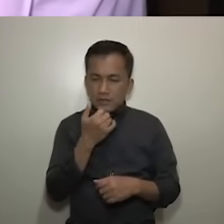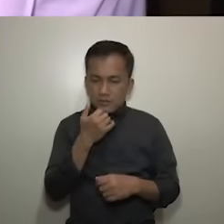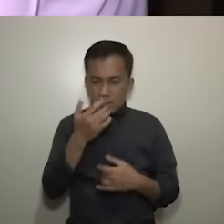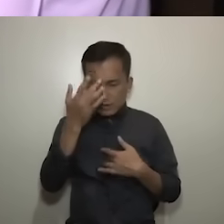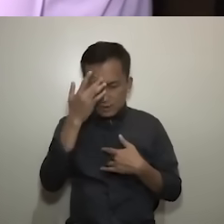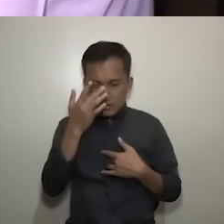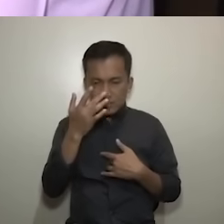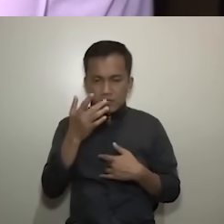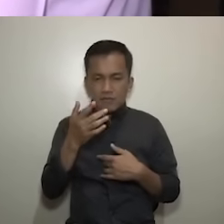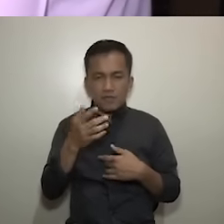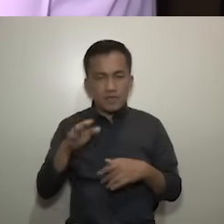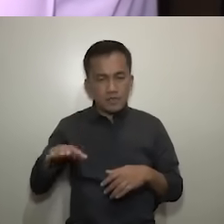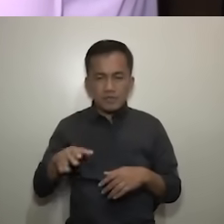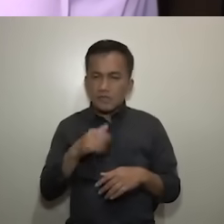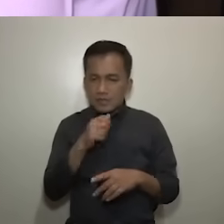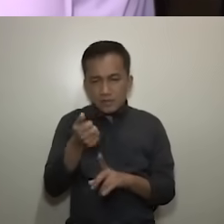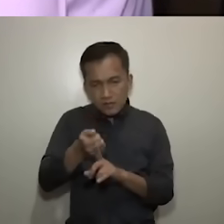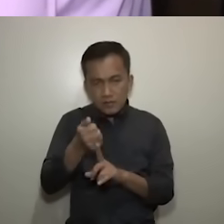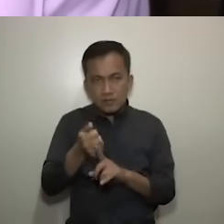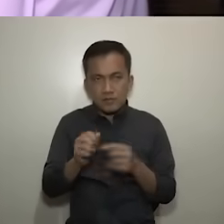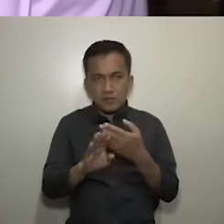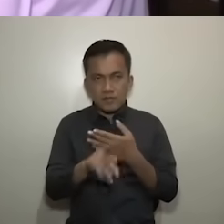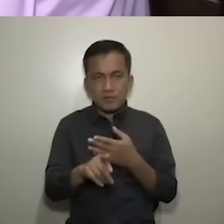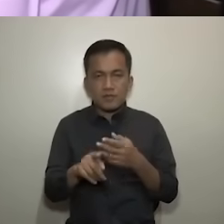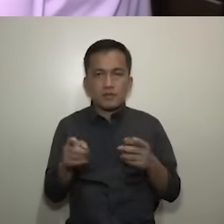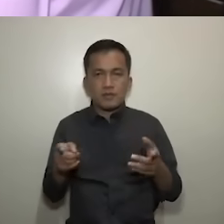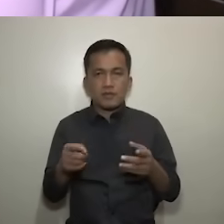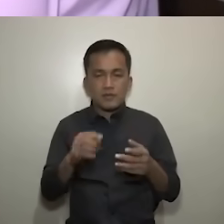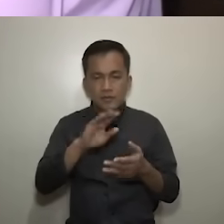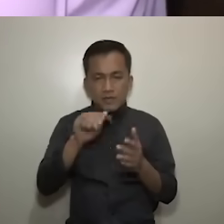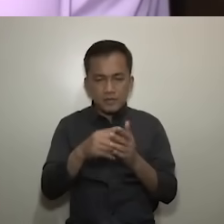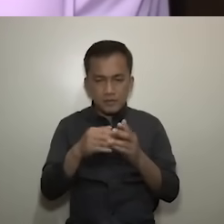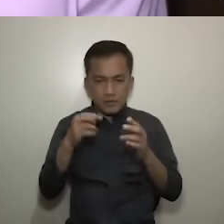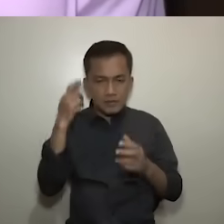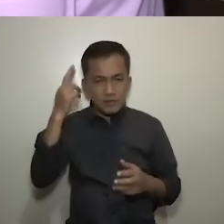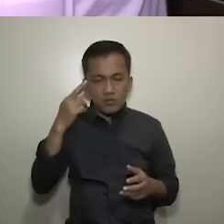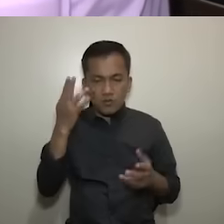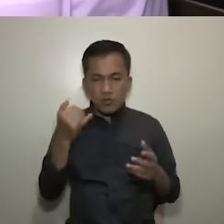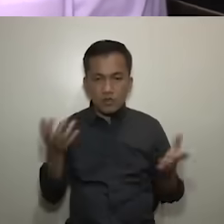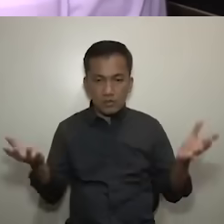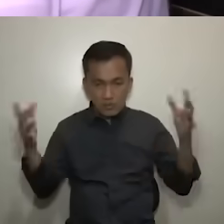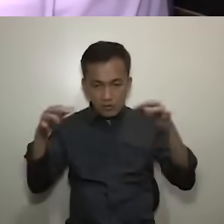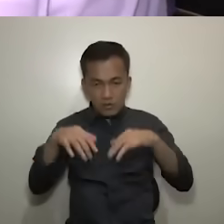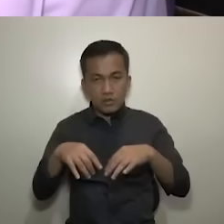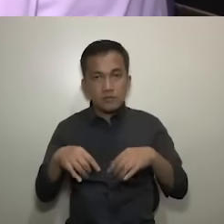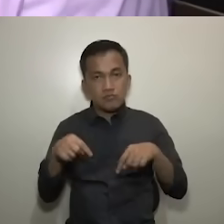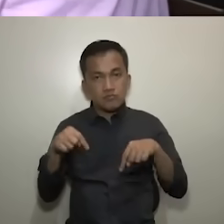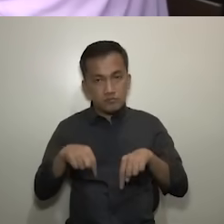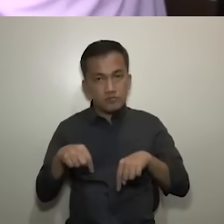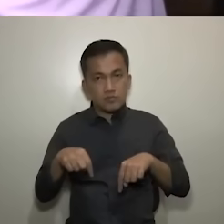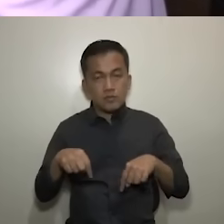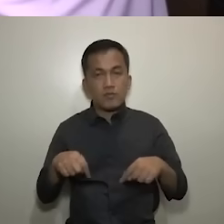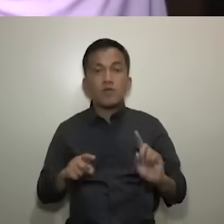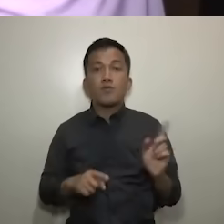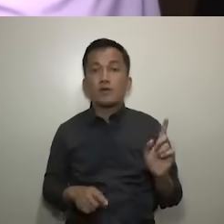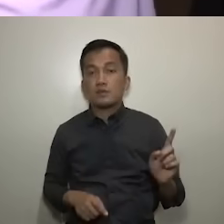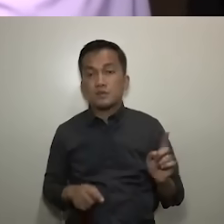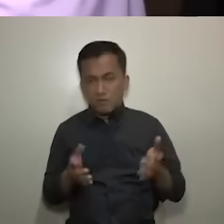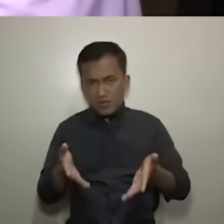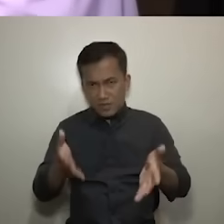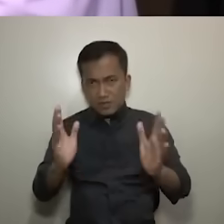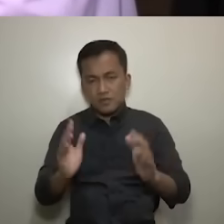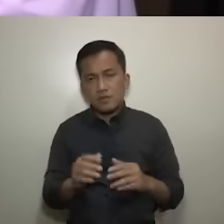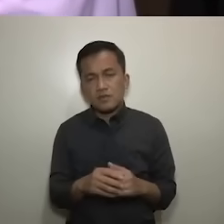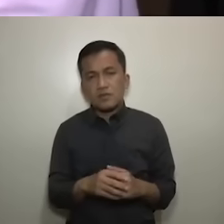naman sinasadya yun. So, mabalik na lang tayo sa pinaka-main reason kung bakit tayo lahat nandito is payagan mo na